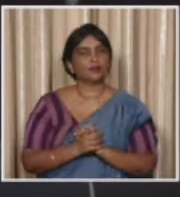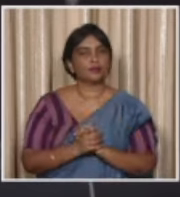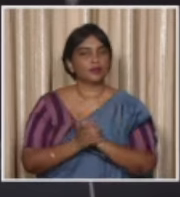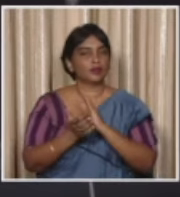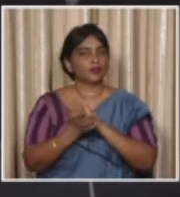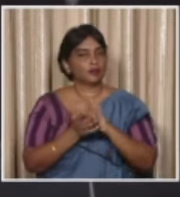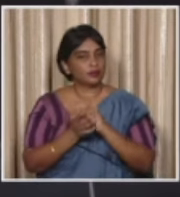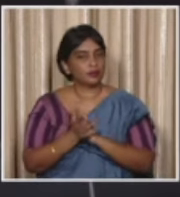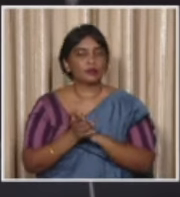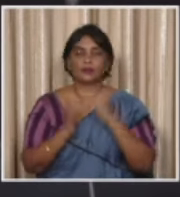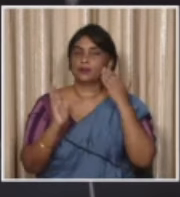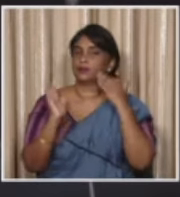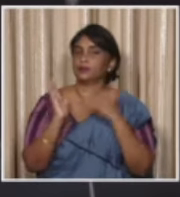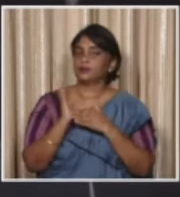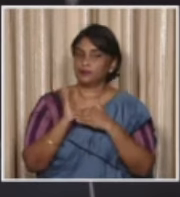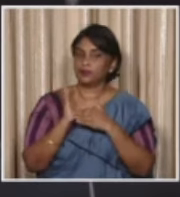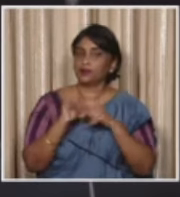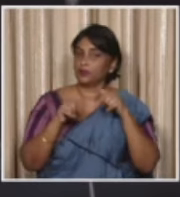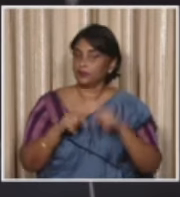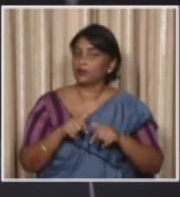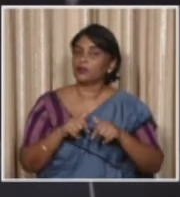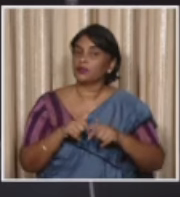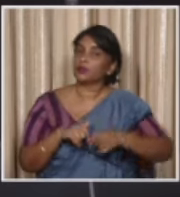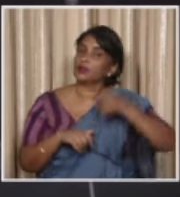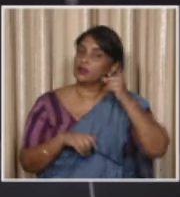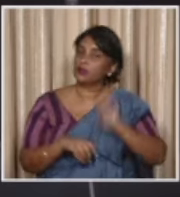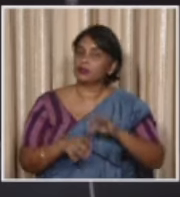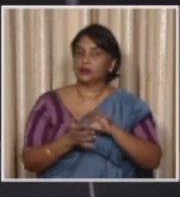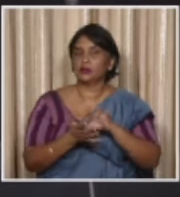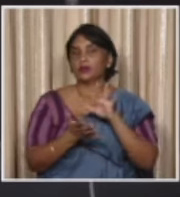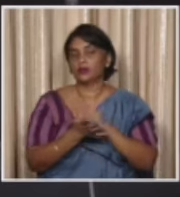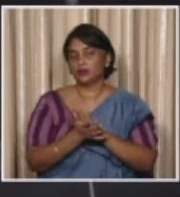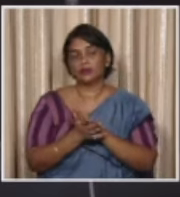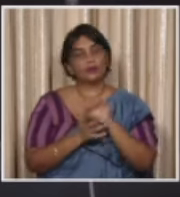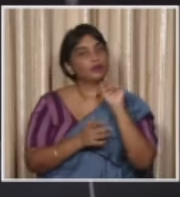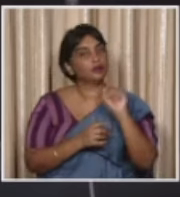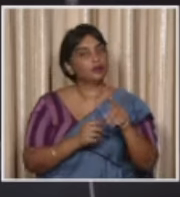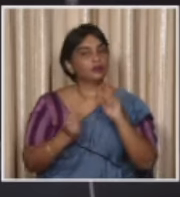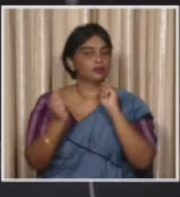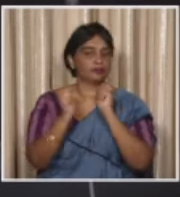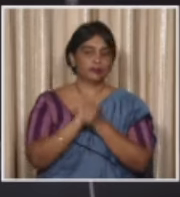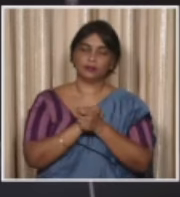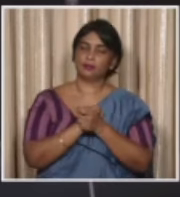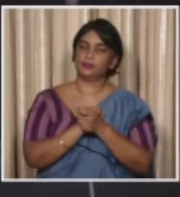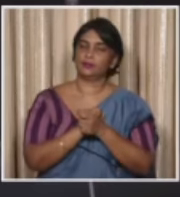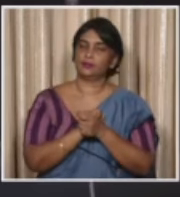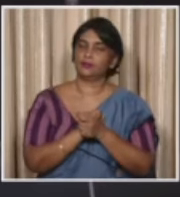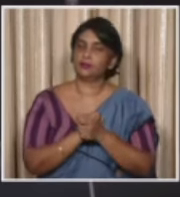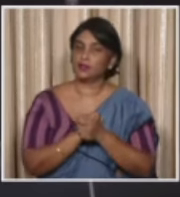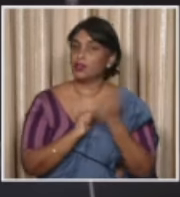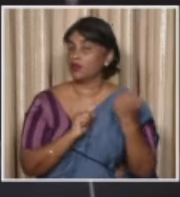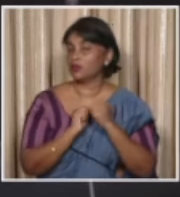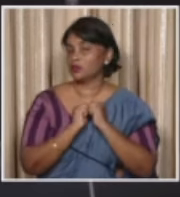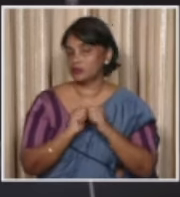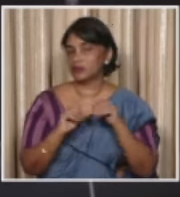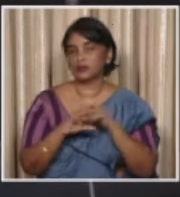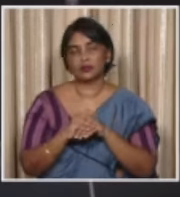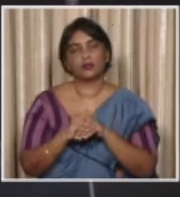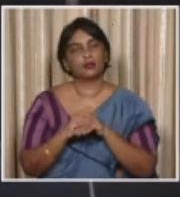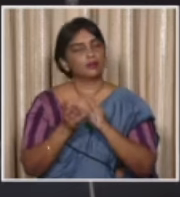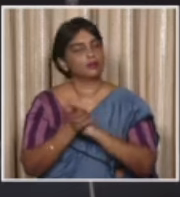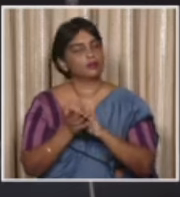සේවා සහායක කියන එක දැනට අනුමත තනතුරු නාමය සංශෝධිත නව තනතුරු නාමයේ කාර්ය